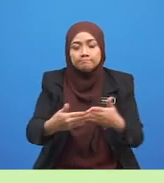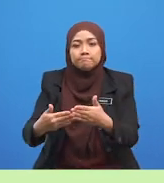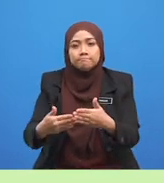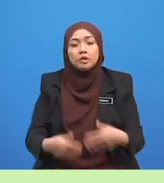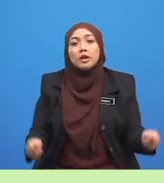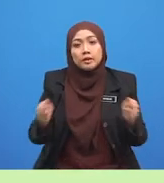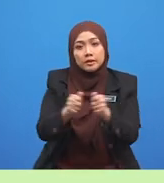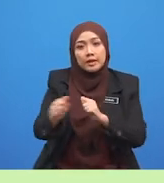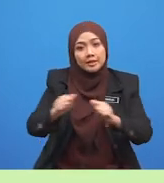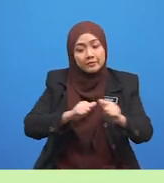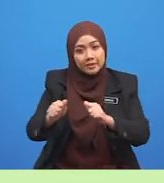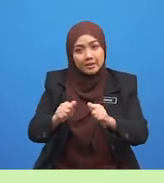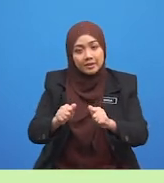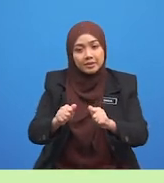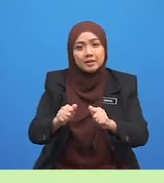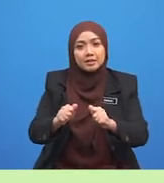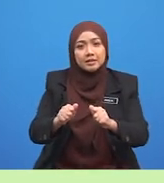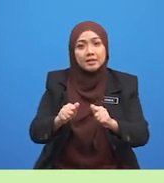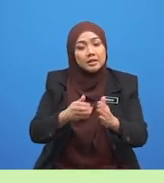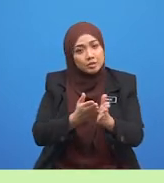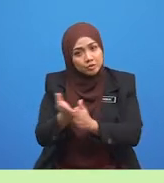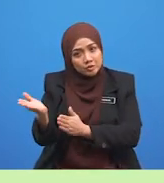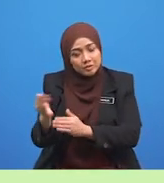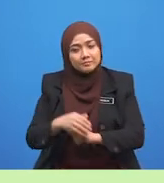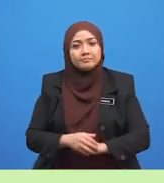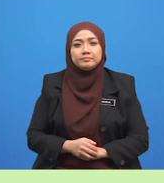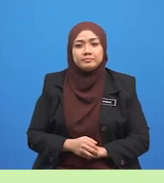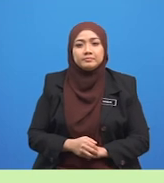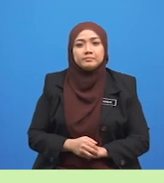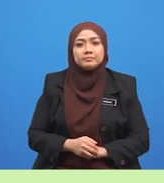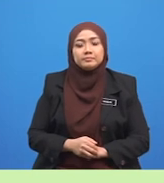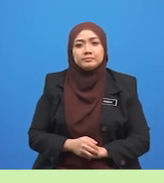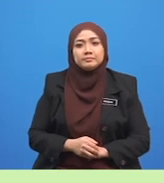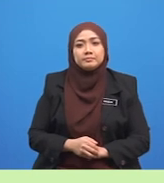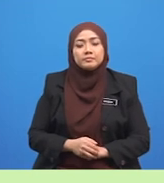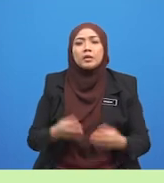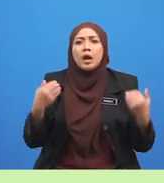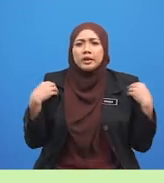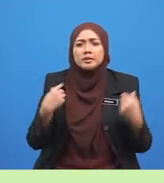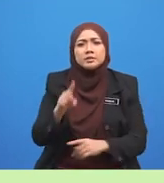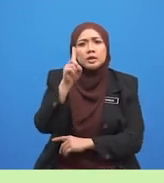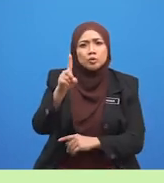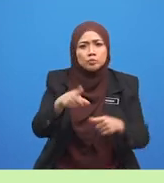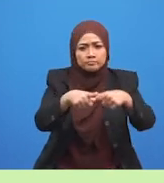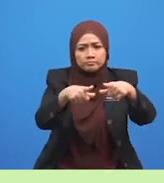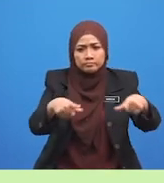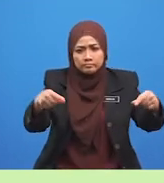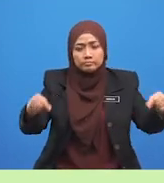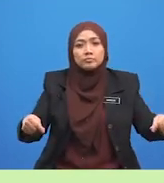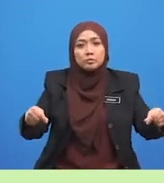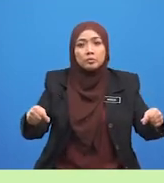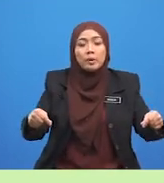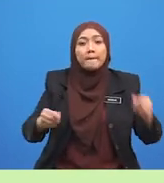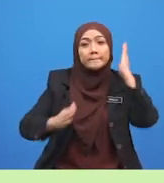pembelajaran yang seterusnya. Kali ini, cikgu telah menyediakan satu peta Malaysia. Di